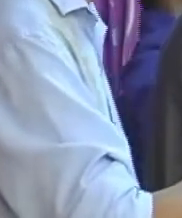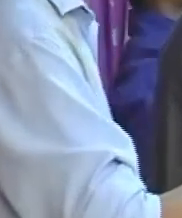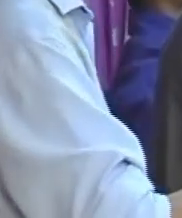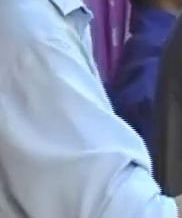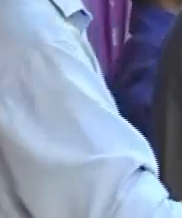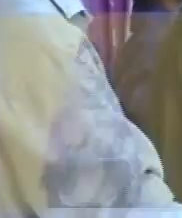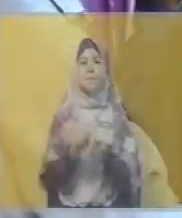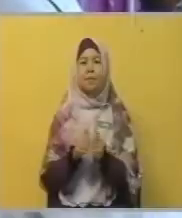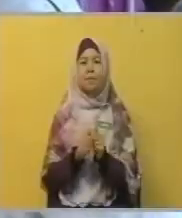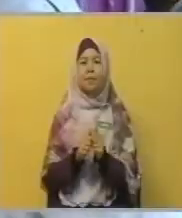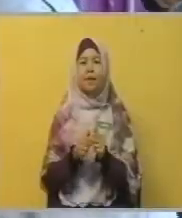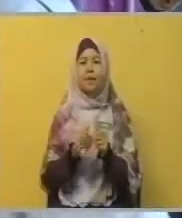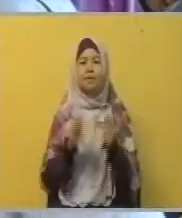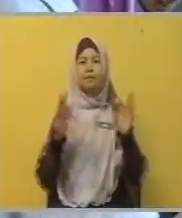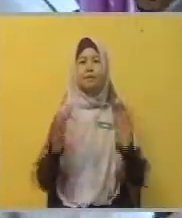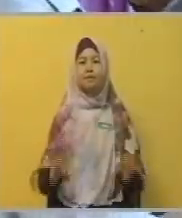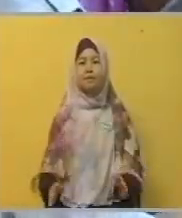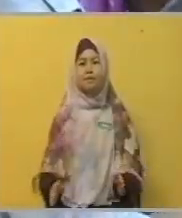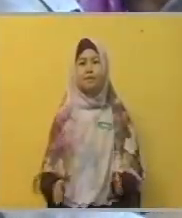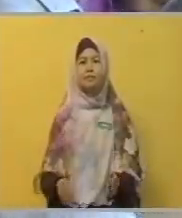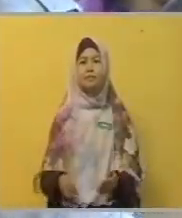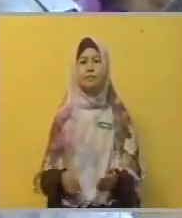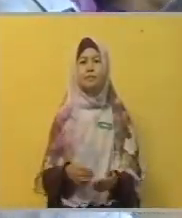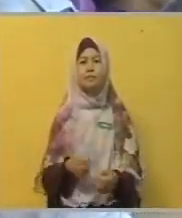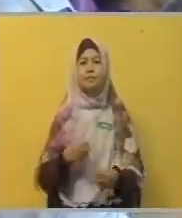perlawanan dan latihan yang